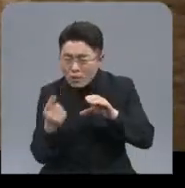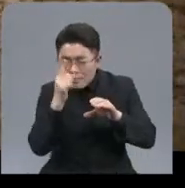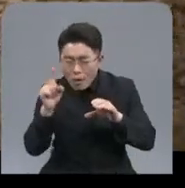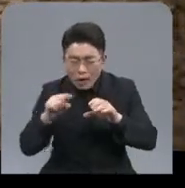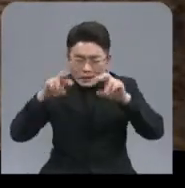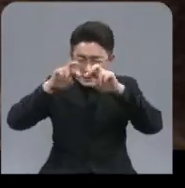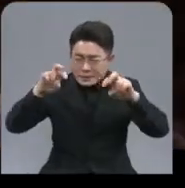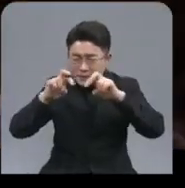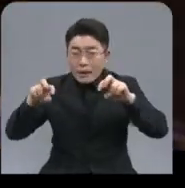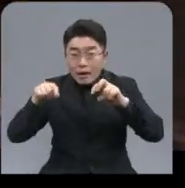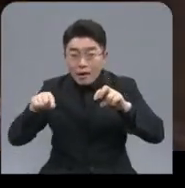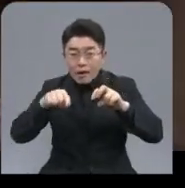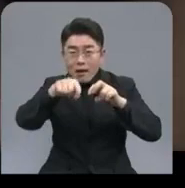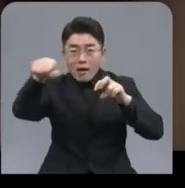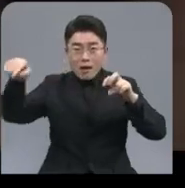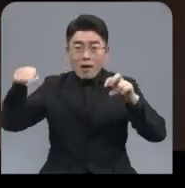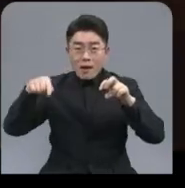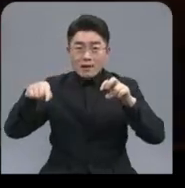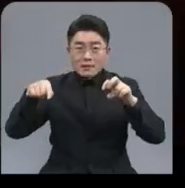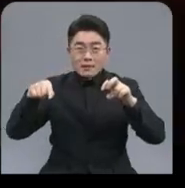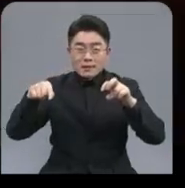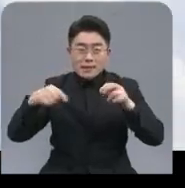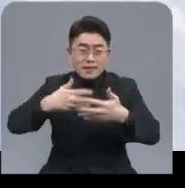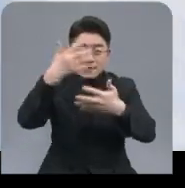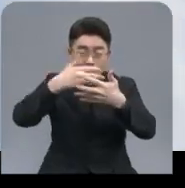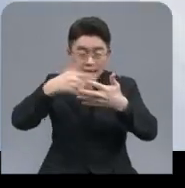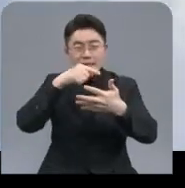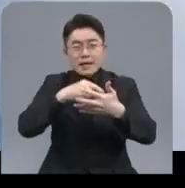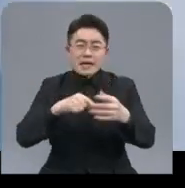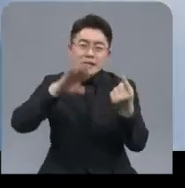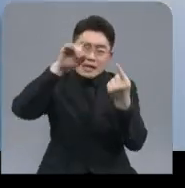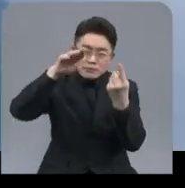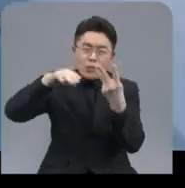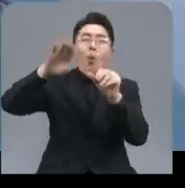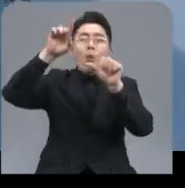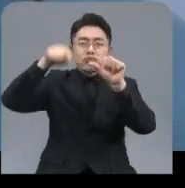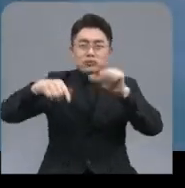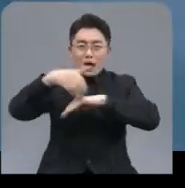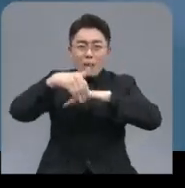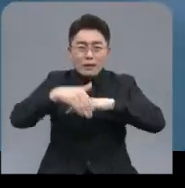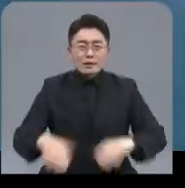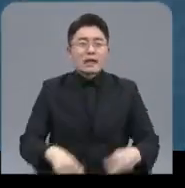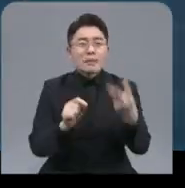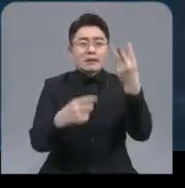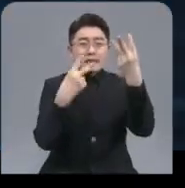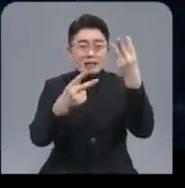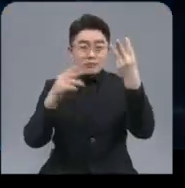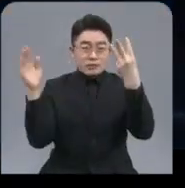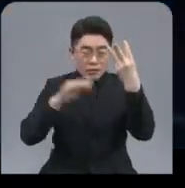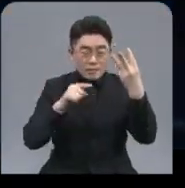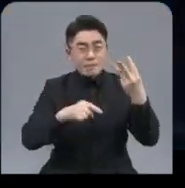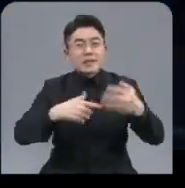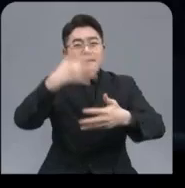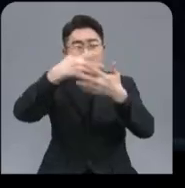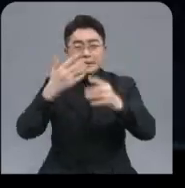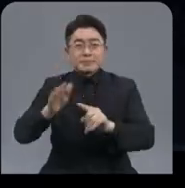chiếc chìa khóa của sự sống và văn minh sẽ bắt đầu được phát sóng trên kênh KBS từ ngày 2 tháng 3 tới